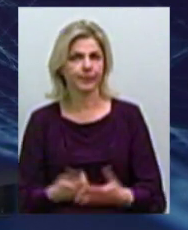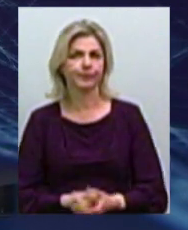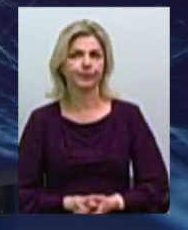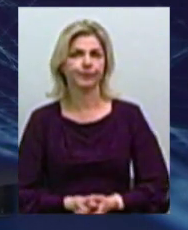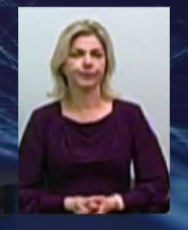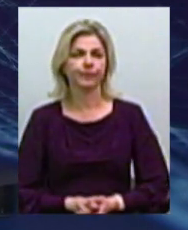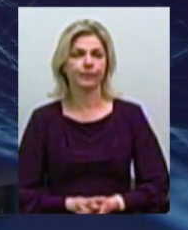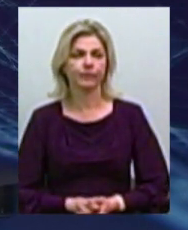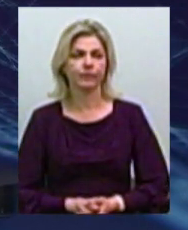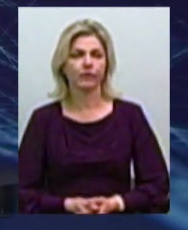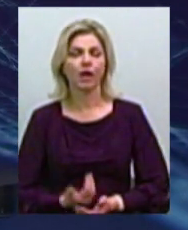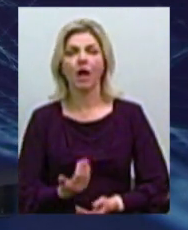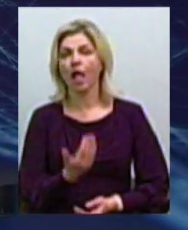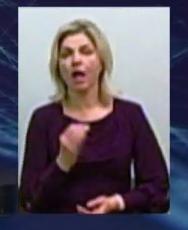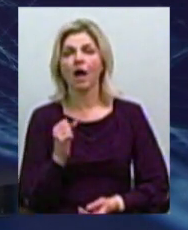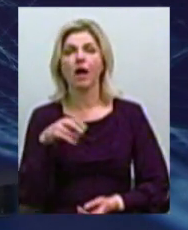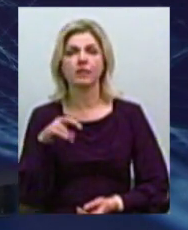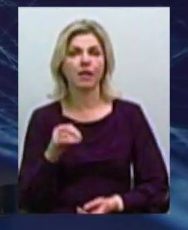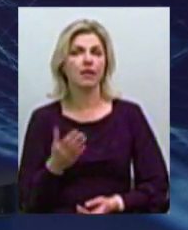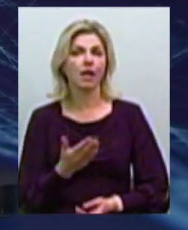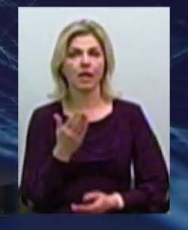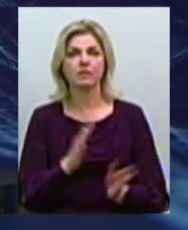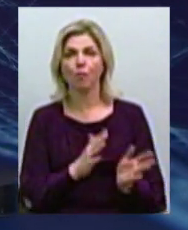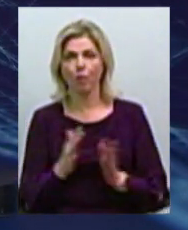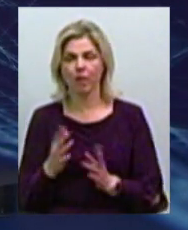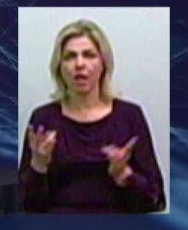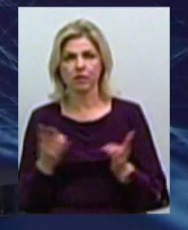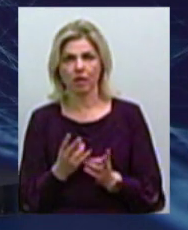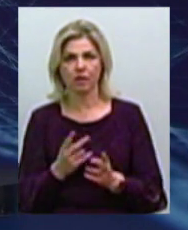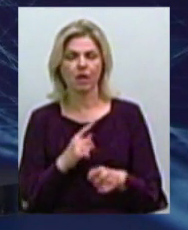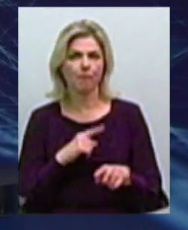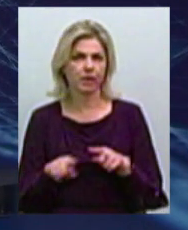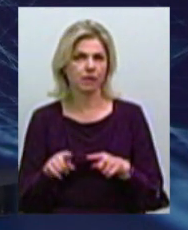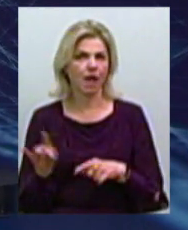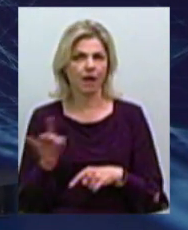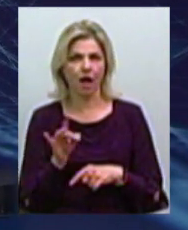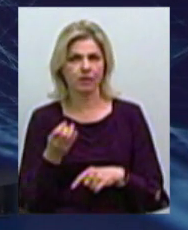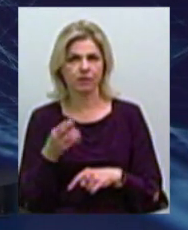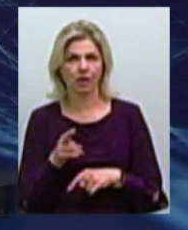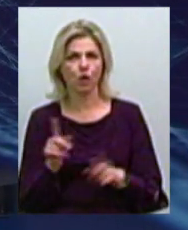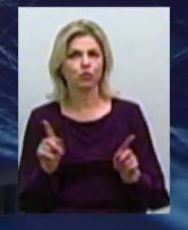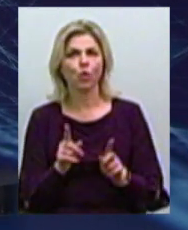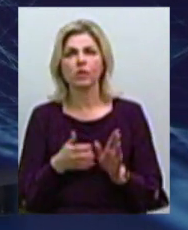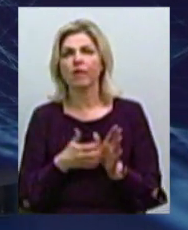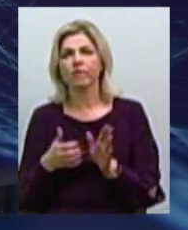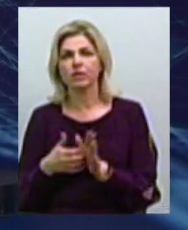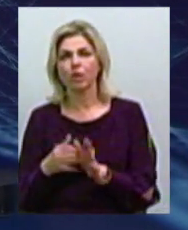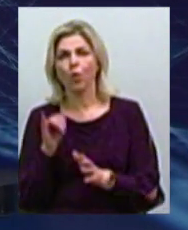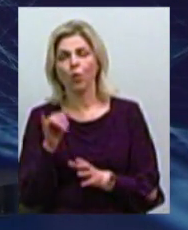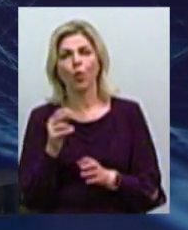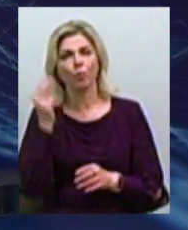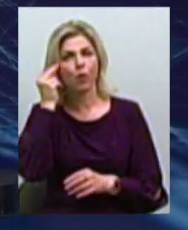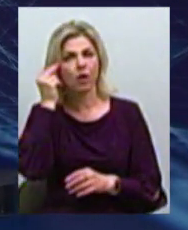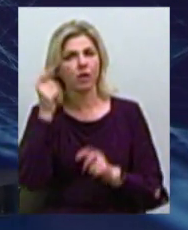Але якісь моменти, які потребують дуже швидкої реакції, чого не завжди вистачає у бюрократичної